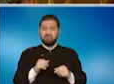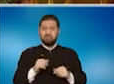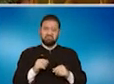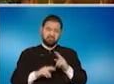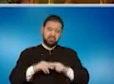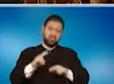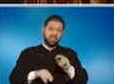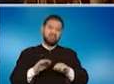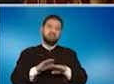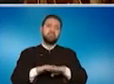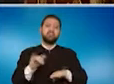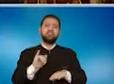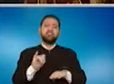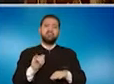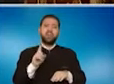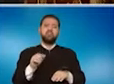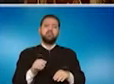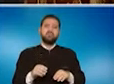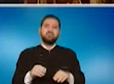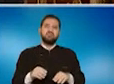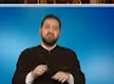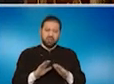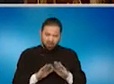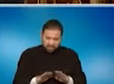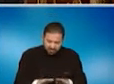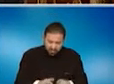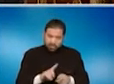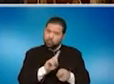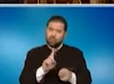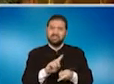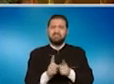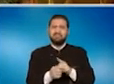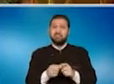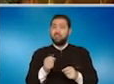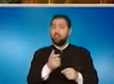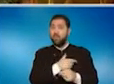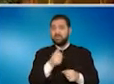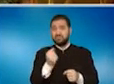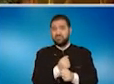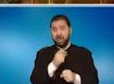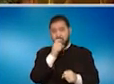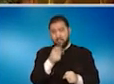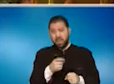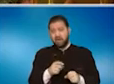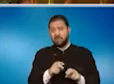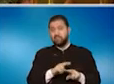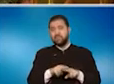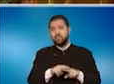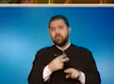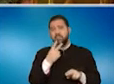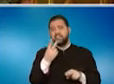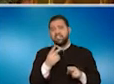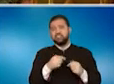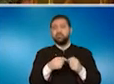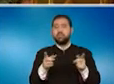îl adâncește. Dar cum reușim ca noi înșine sau la alții prin Dumnezeu să trezim acel sentiment de umilință curată,